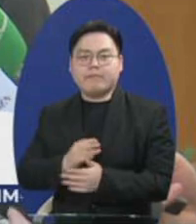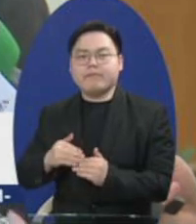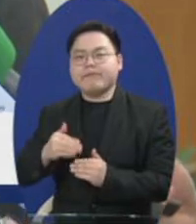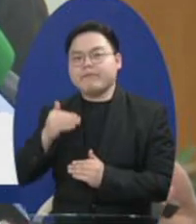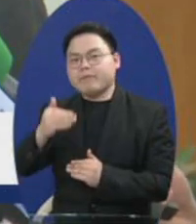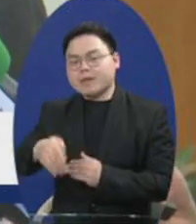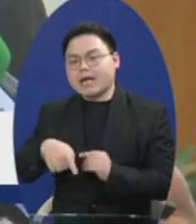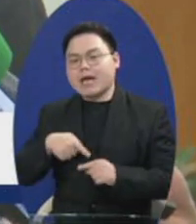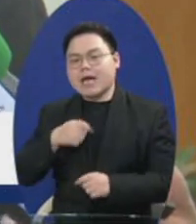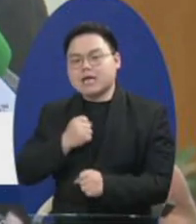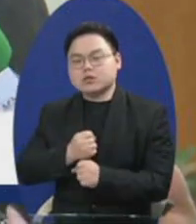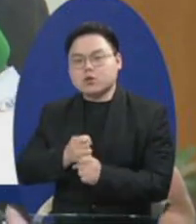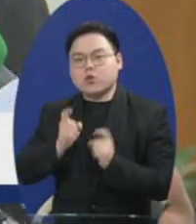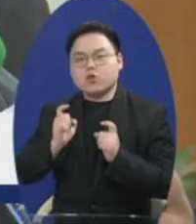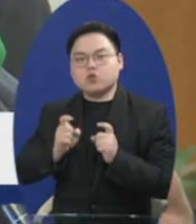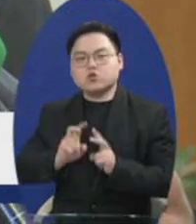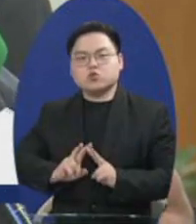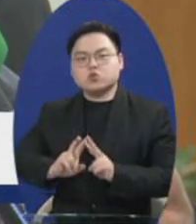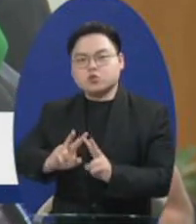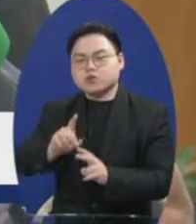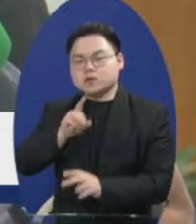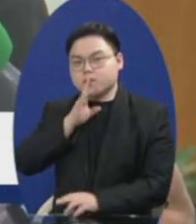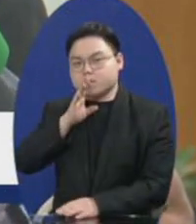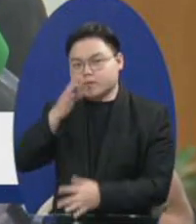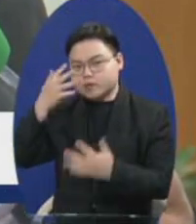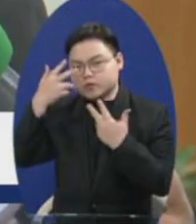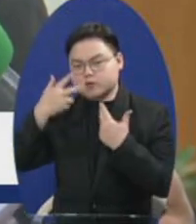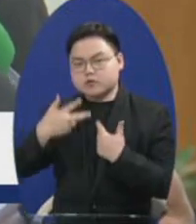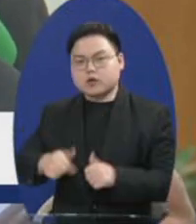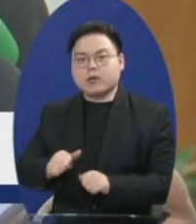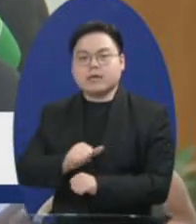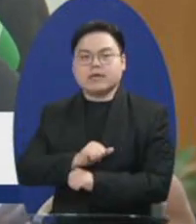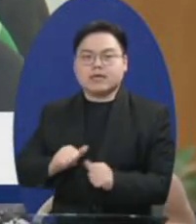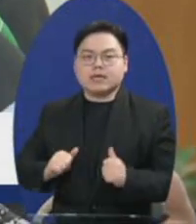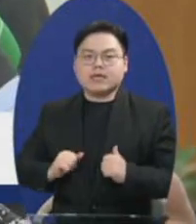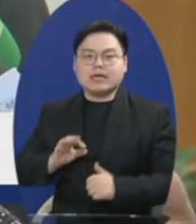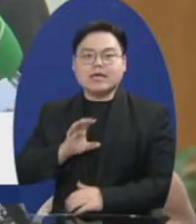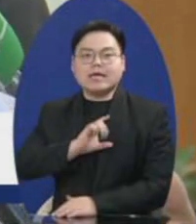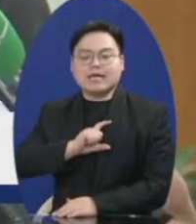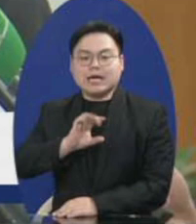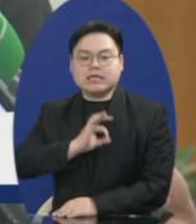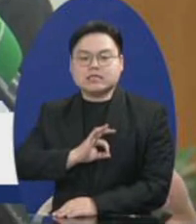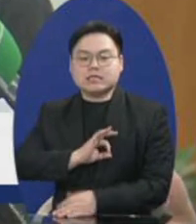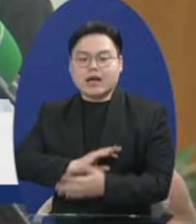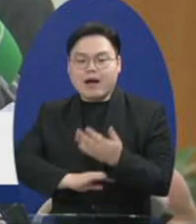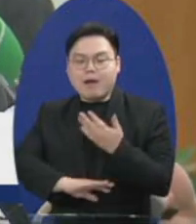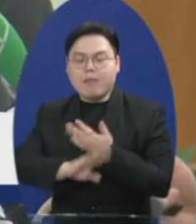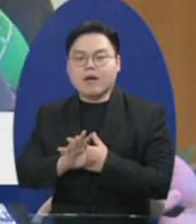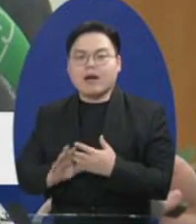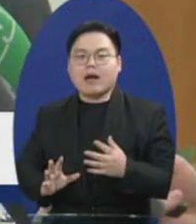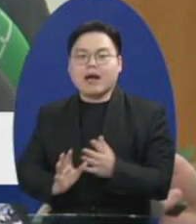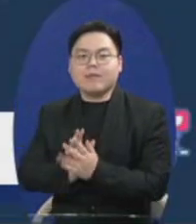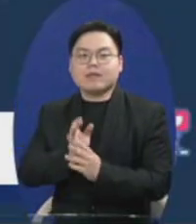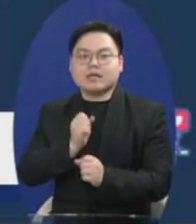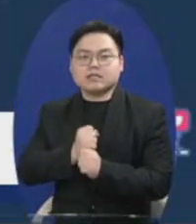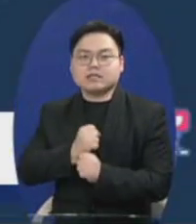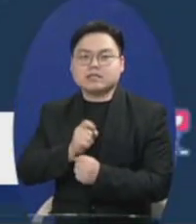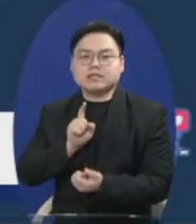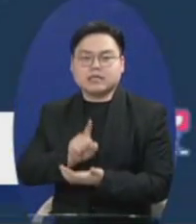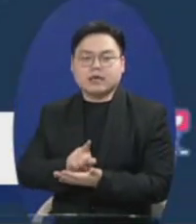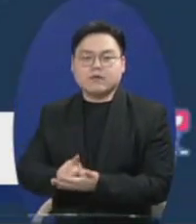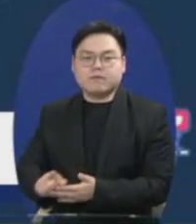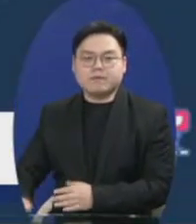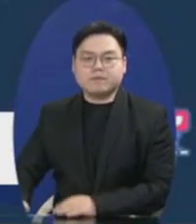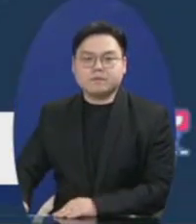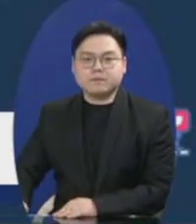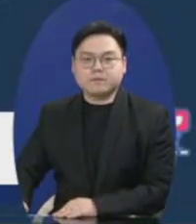ажлаа бол үргэлжлүүлж бас зохион байгуулж, иргэдийгээ эрх ашгийг хамгаалахад бол хамтарч ажиллана гэж хэлмээр байна.